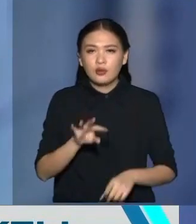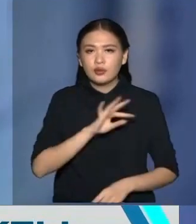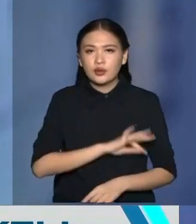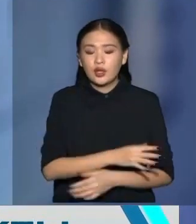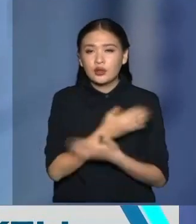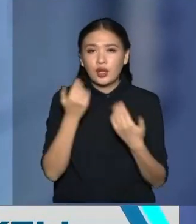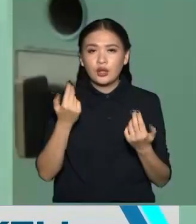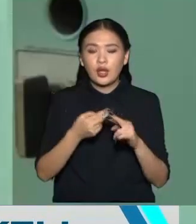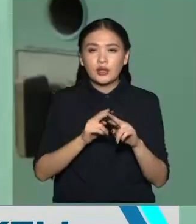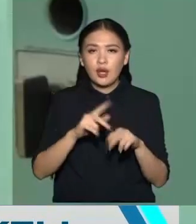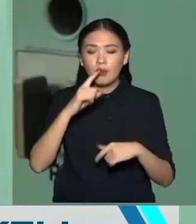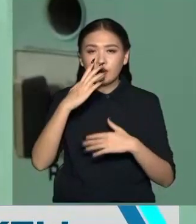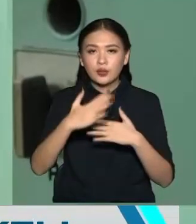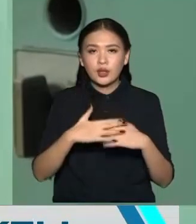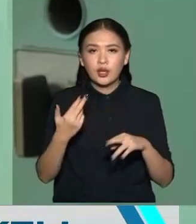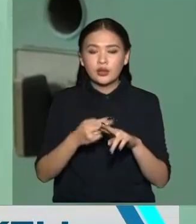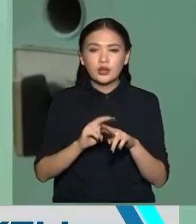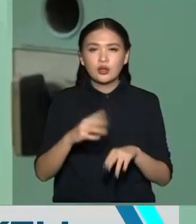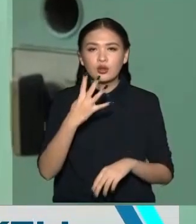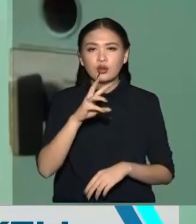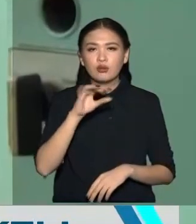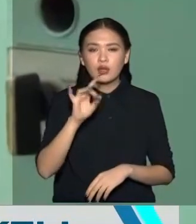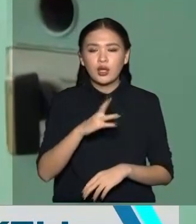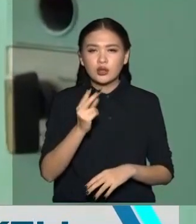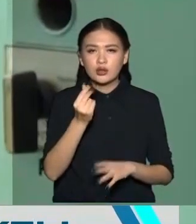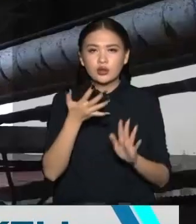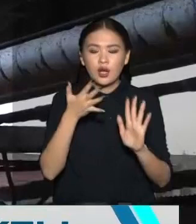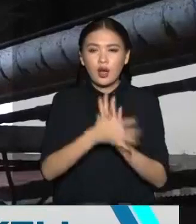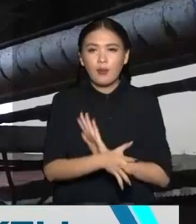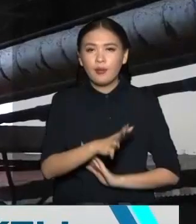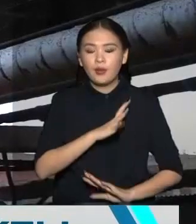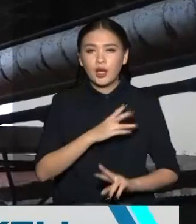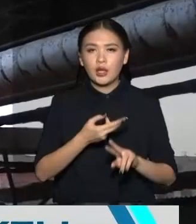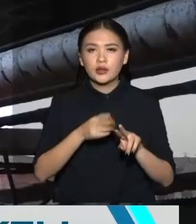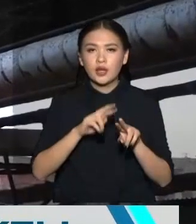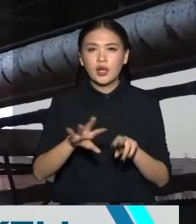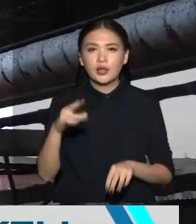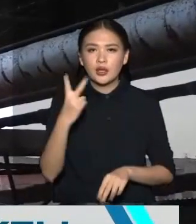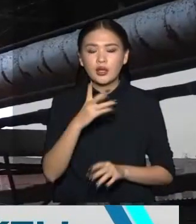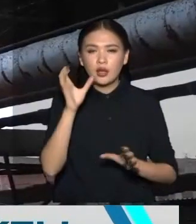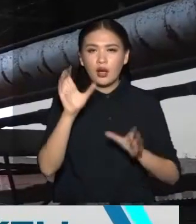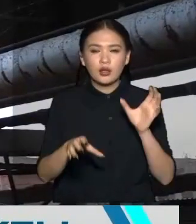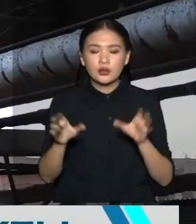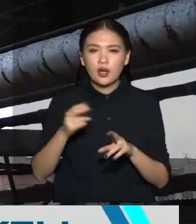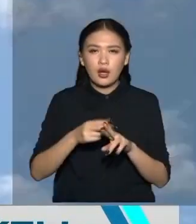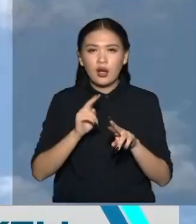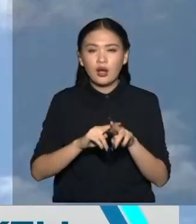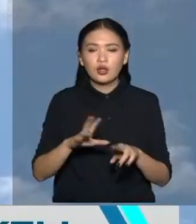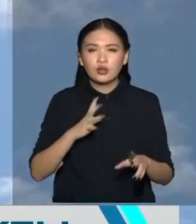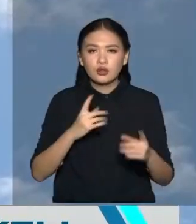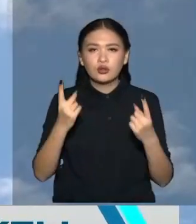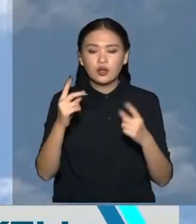шамалы. Айталық, биыл осы мақсатқа 4 миллиардқа жуық теңге жұмсалыпты. Істен шыққан екі қазандықта ағымдағы және